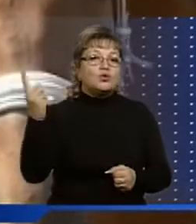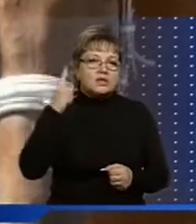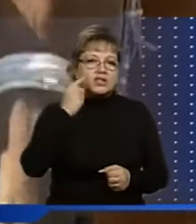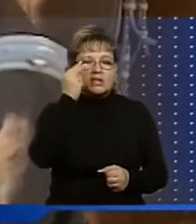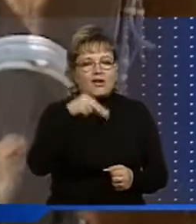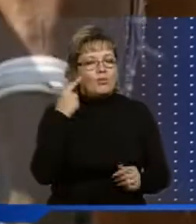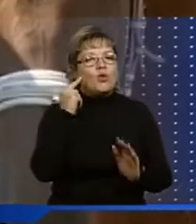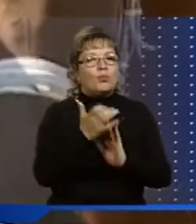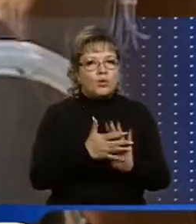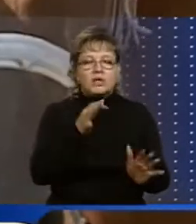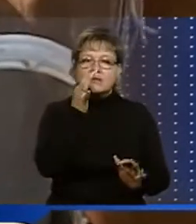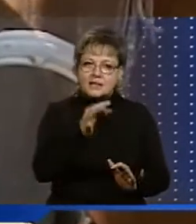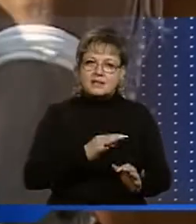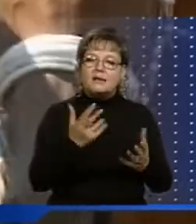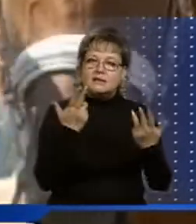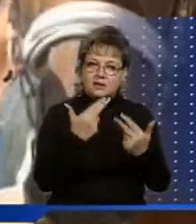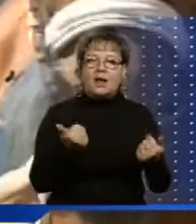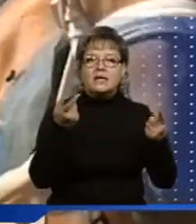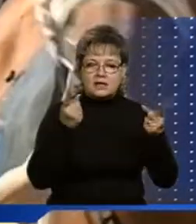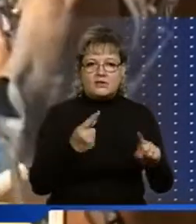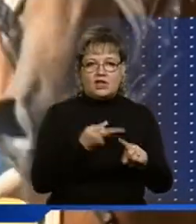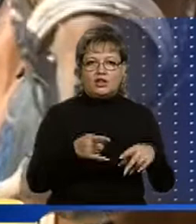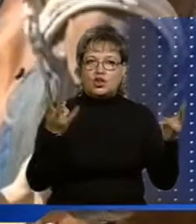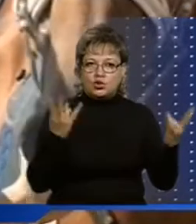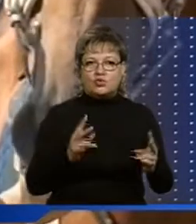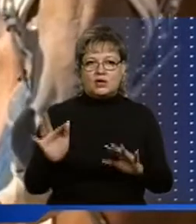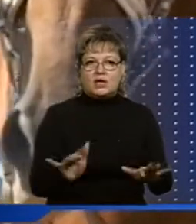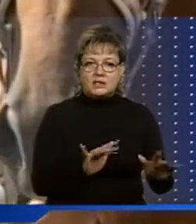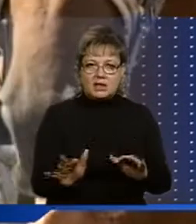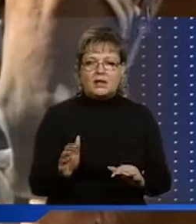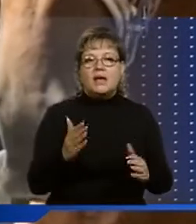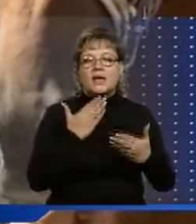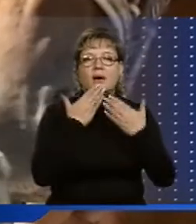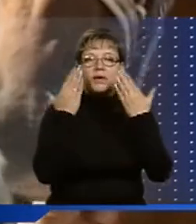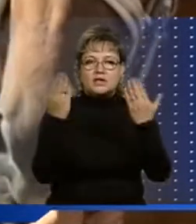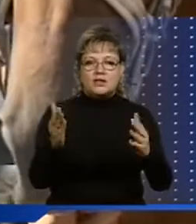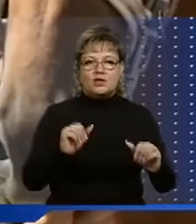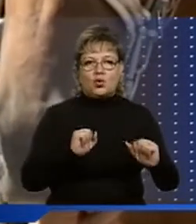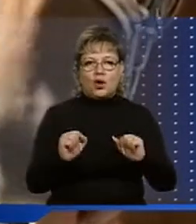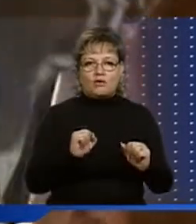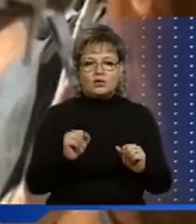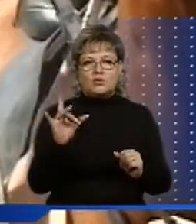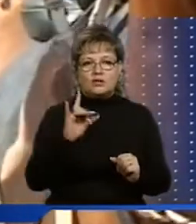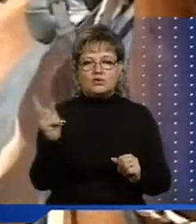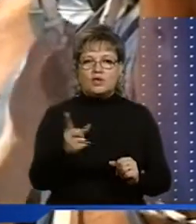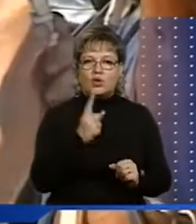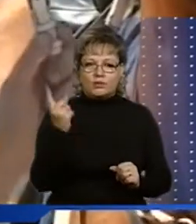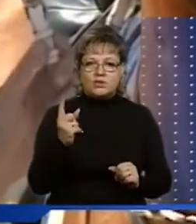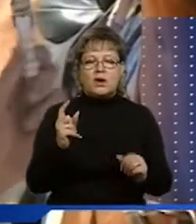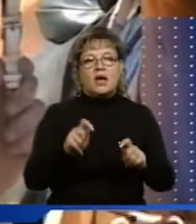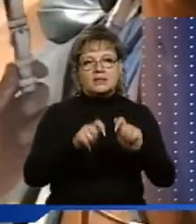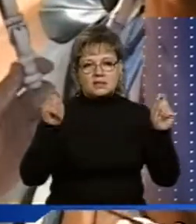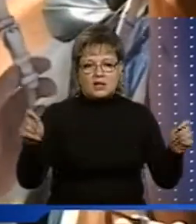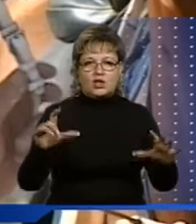слава богу, понял. Сказал, что да, действительно, это нужное дело. И обратился к руководству Ростовской области о